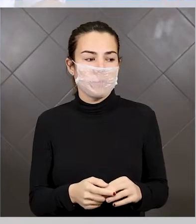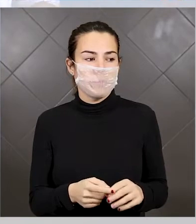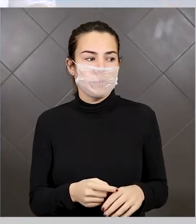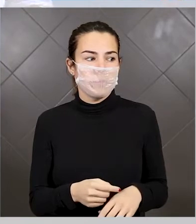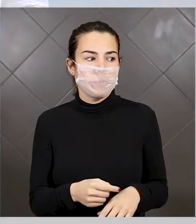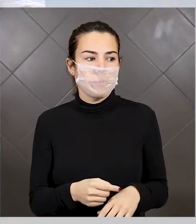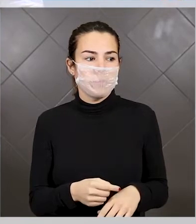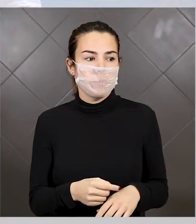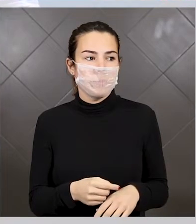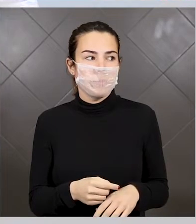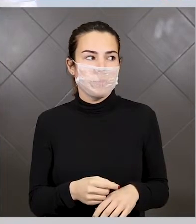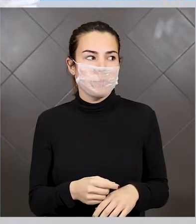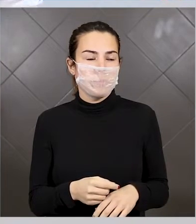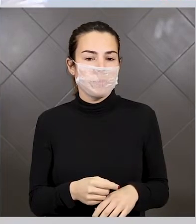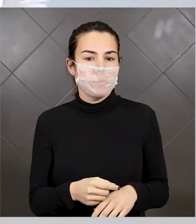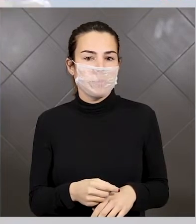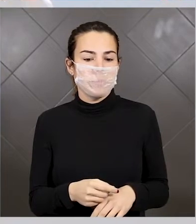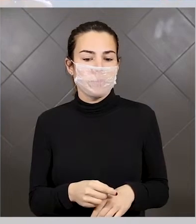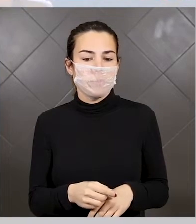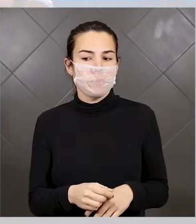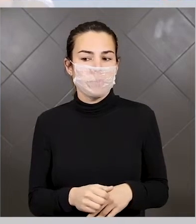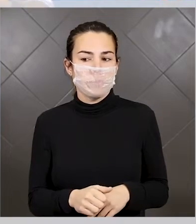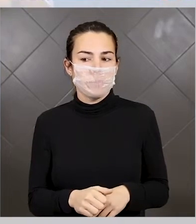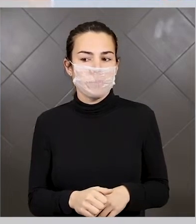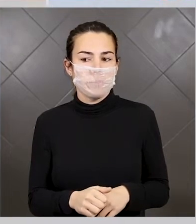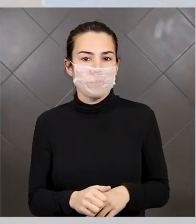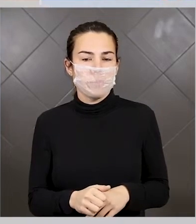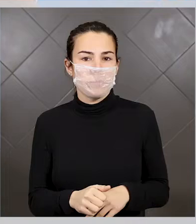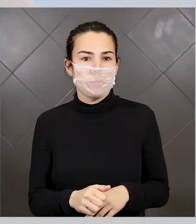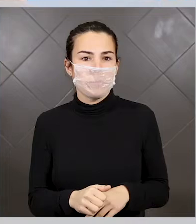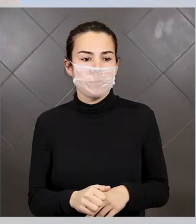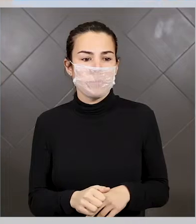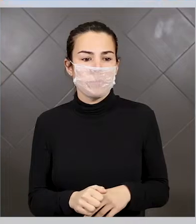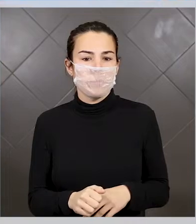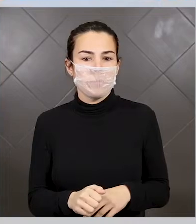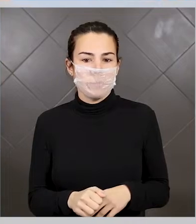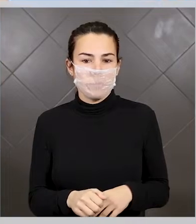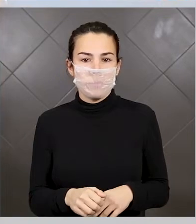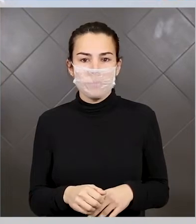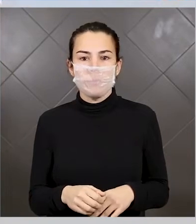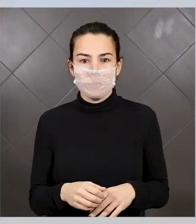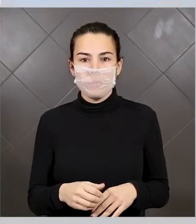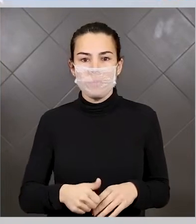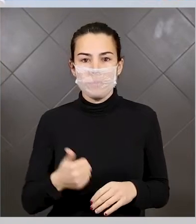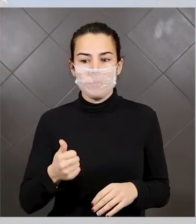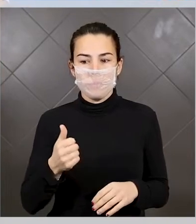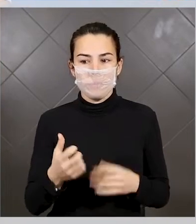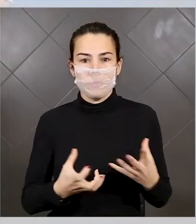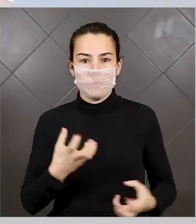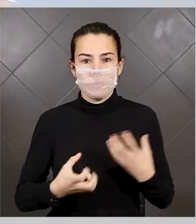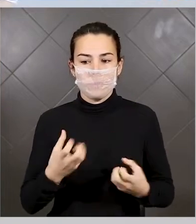abans, com que no hi havia frigorífics, el que feien era cada dia abans de boure, la bullien. I quan ja arribava els dies de Nadal o Cap